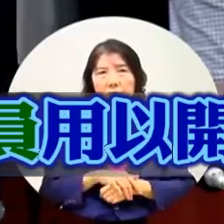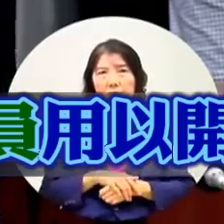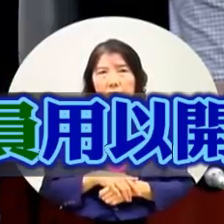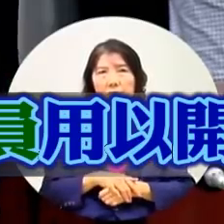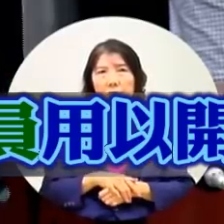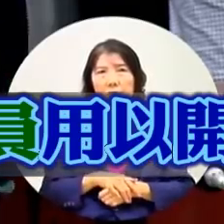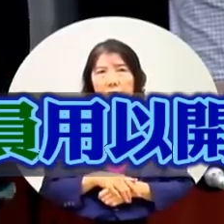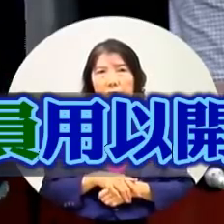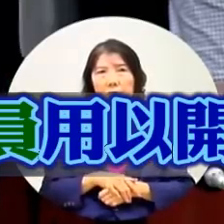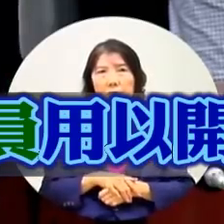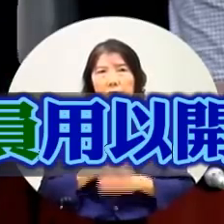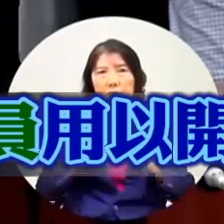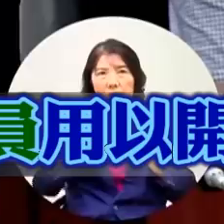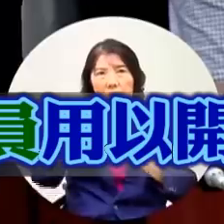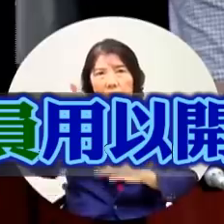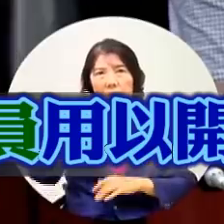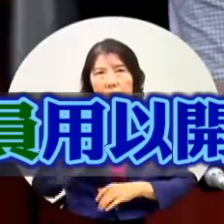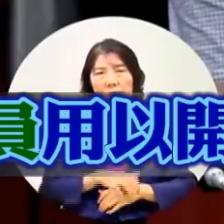了。 好，市长，